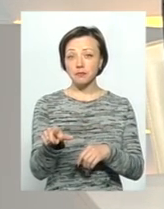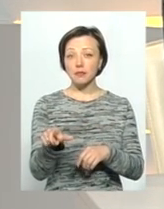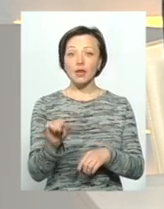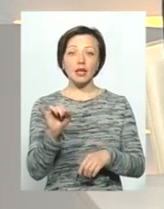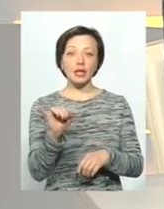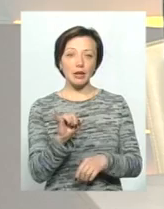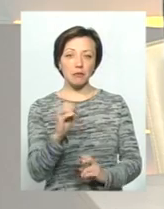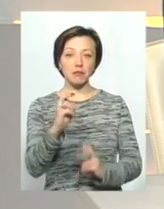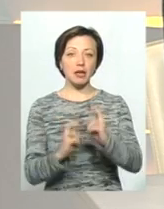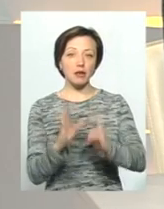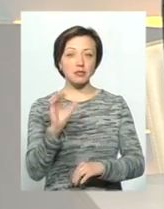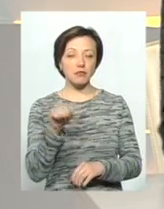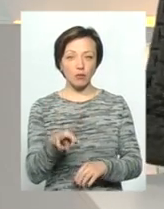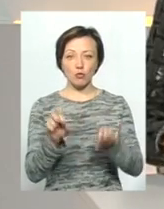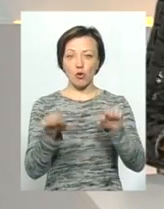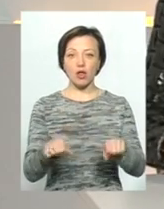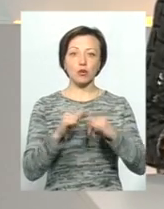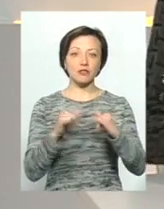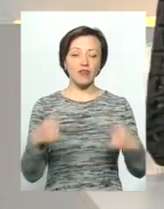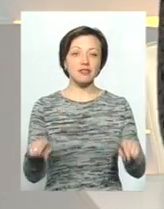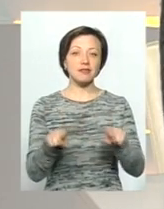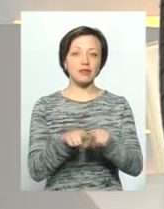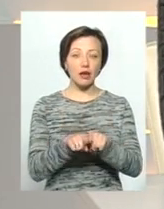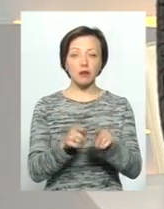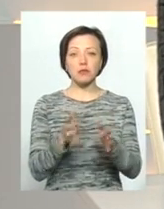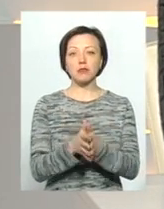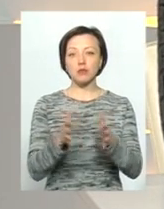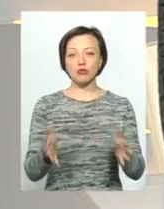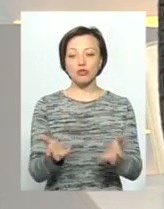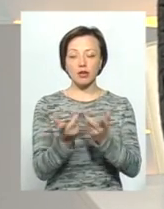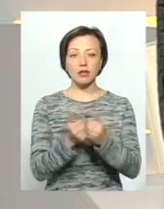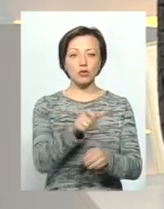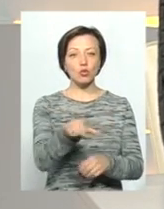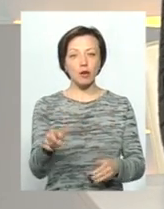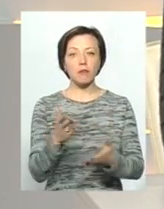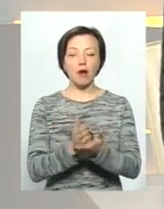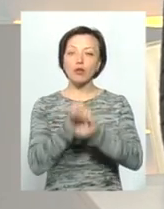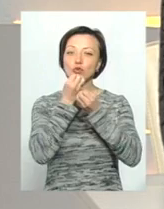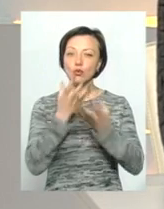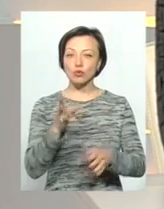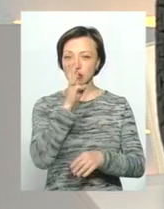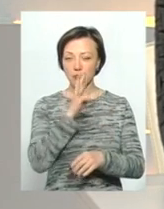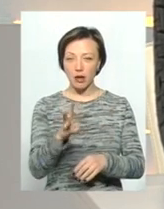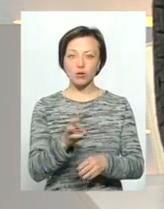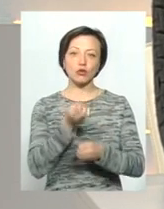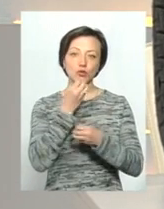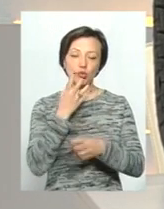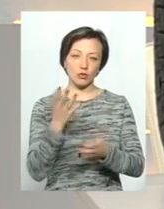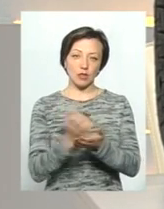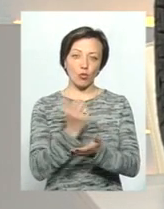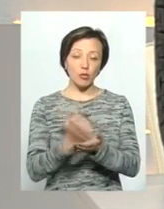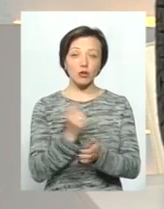власне, і підприємствам, щоб вони могли розвиватися. Відтак, більша кількість людей мала достойну зарплату, достойний заробіток